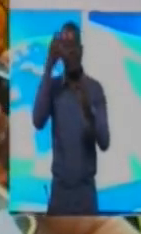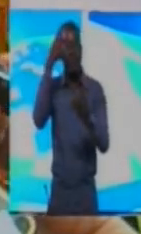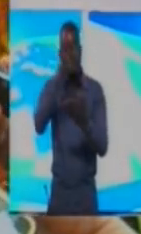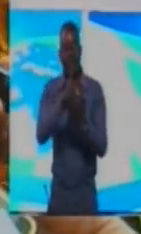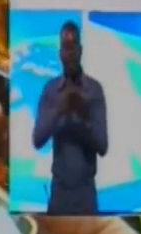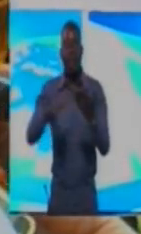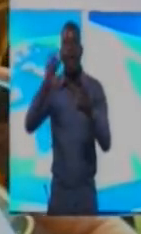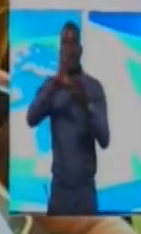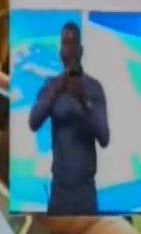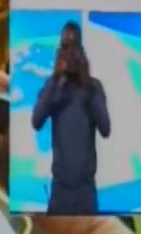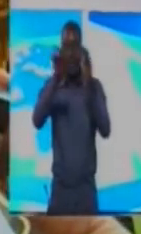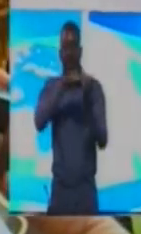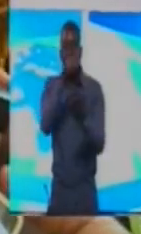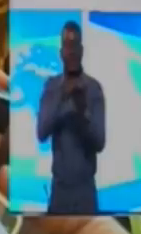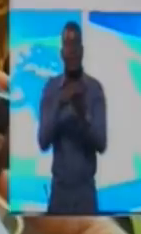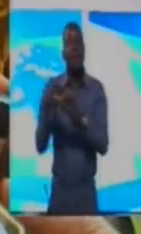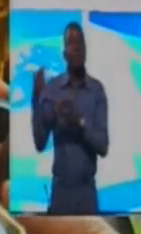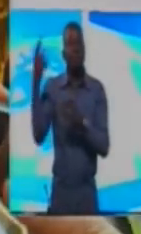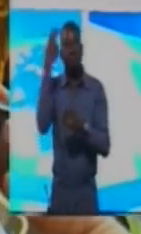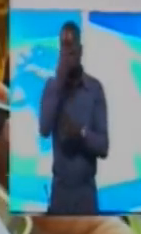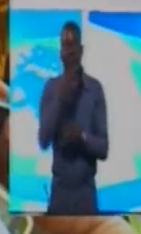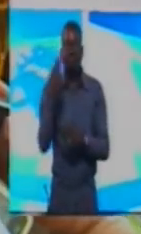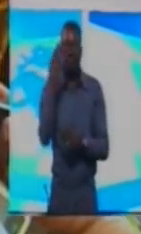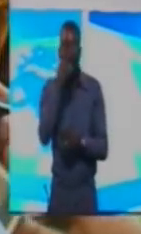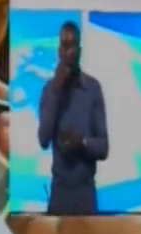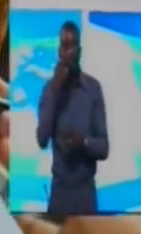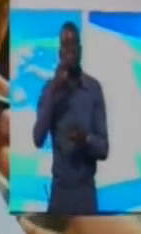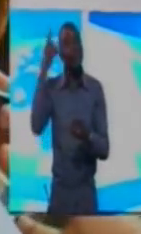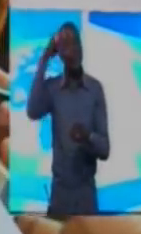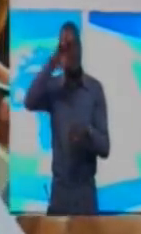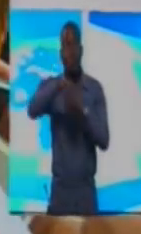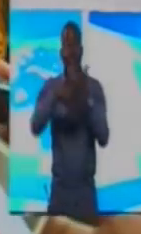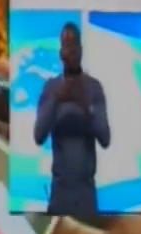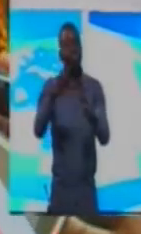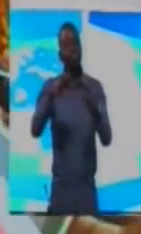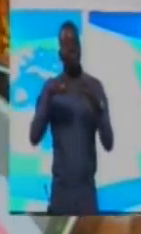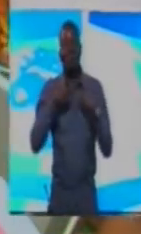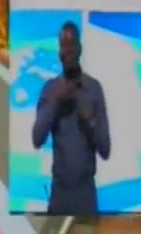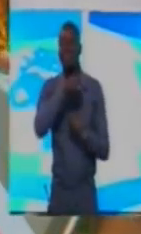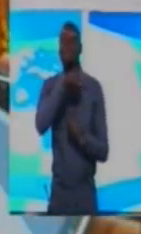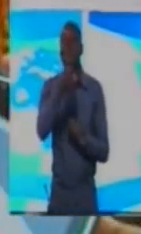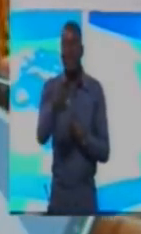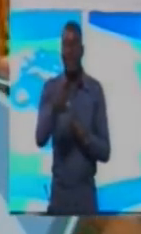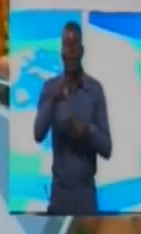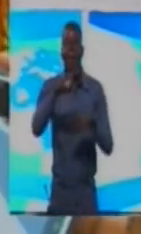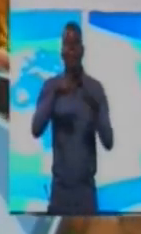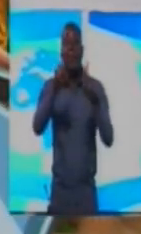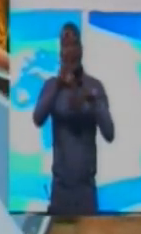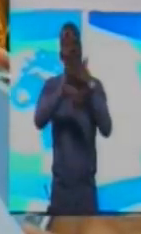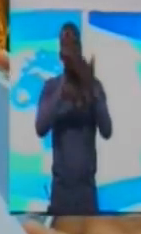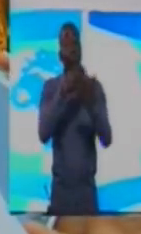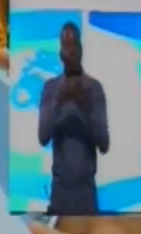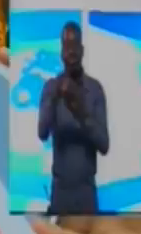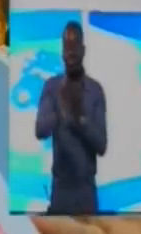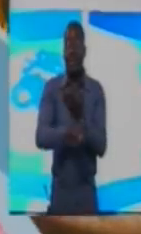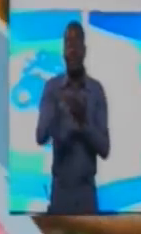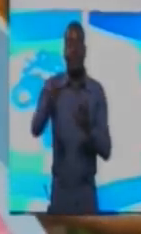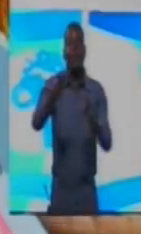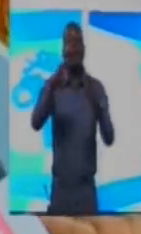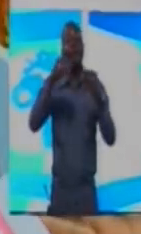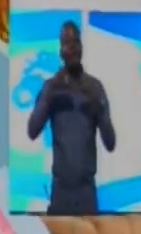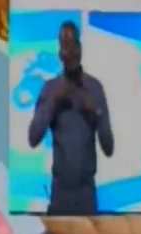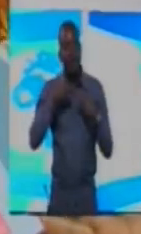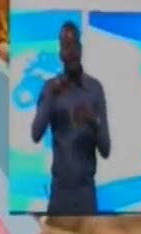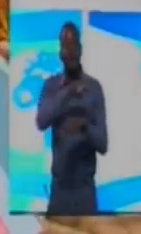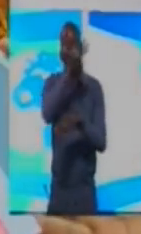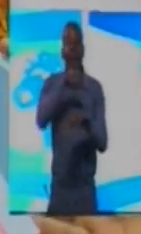par exemple de ses semblables. Et donc tolérer, ça ne veut pas dire tout accepter, mais ça veut dire tout simplement accepter ce que la